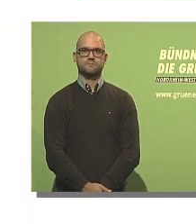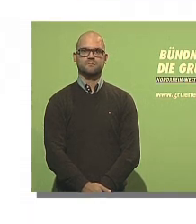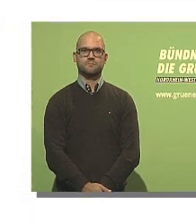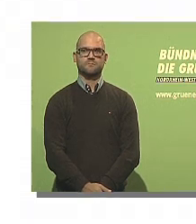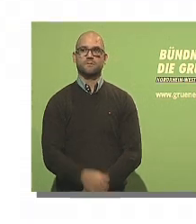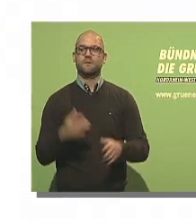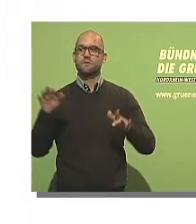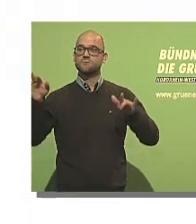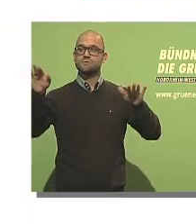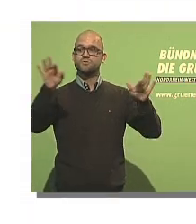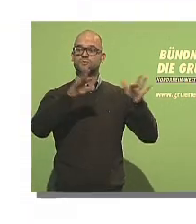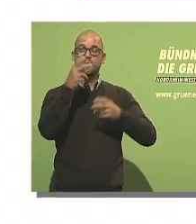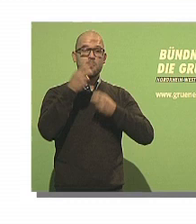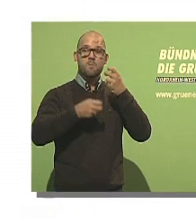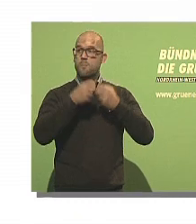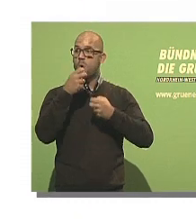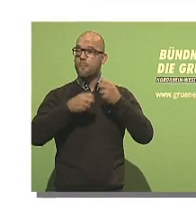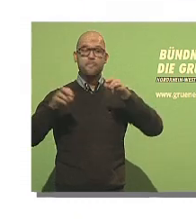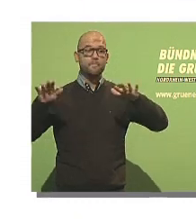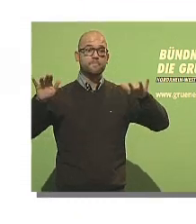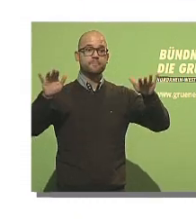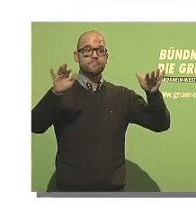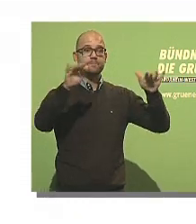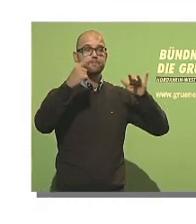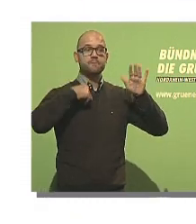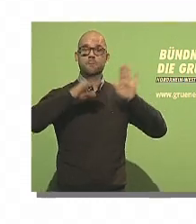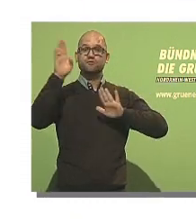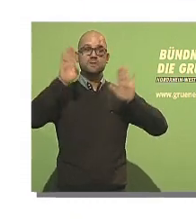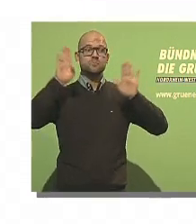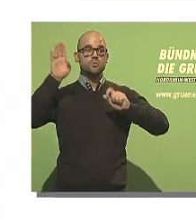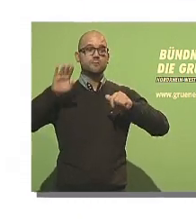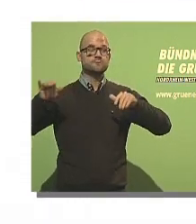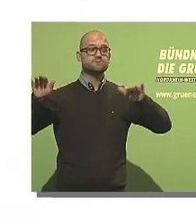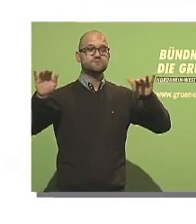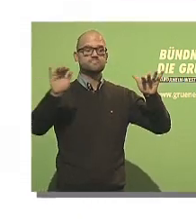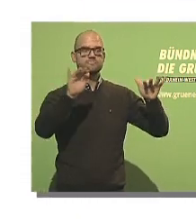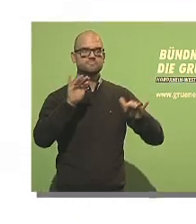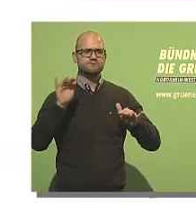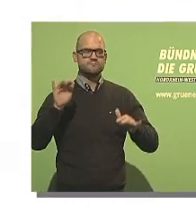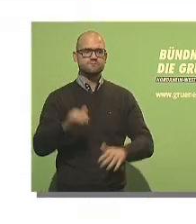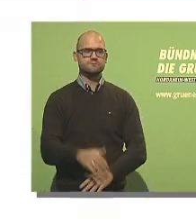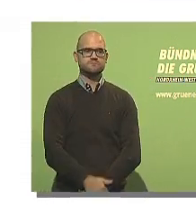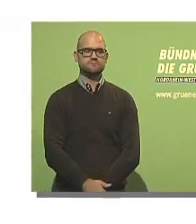Gibt es irgendwo Probleme bei der Abstimmung?